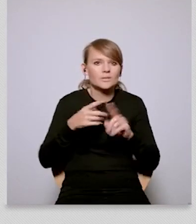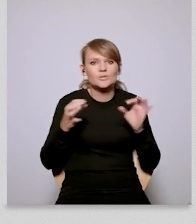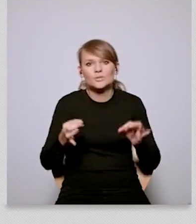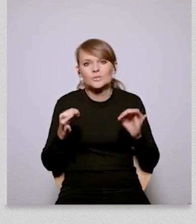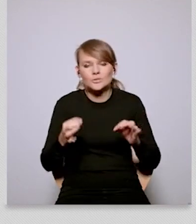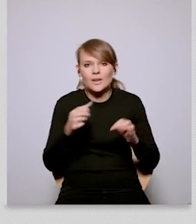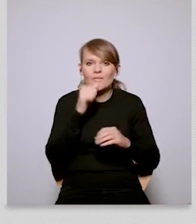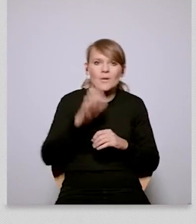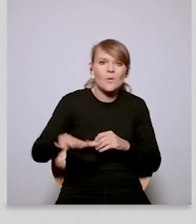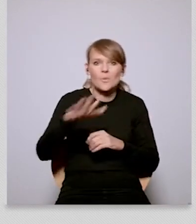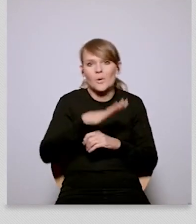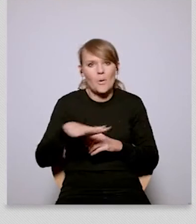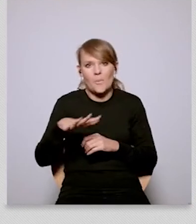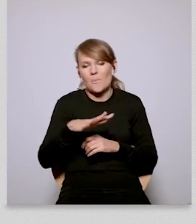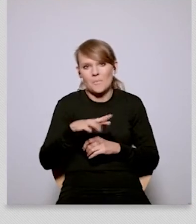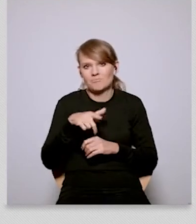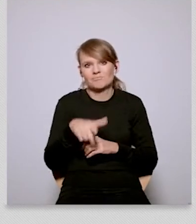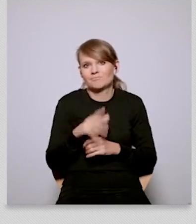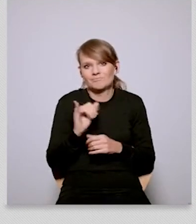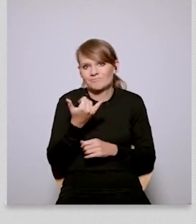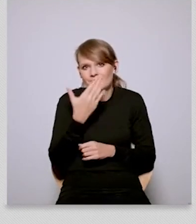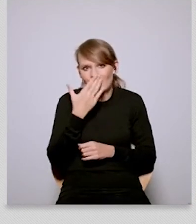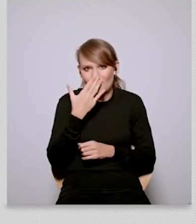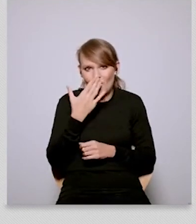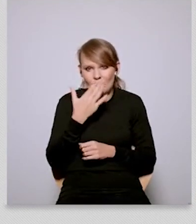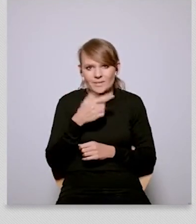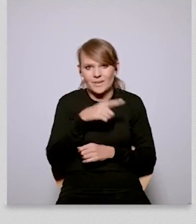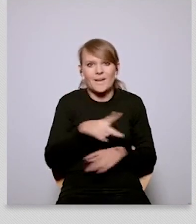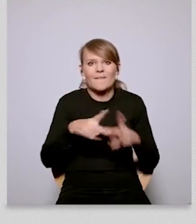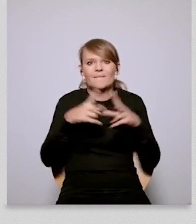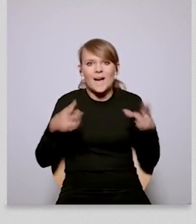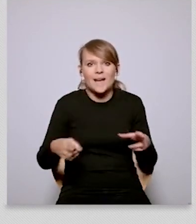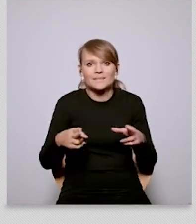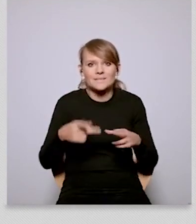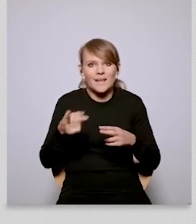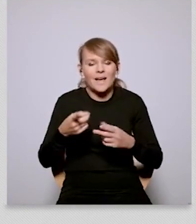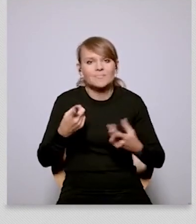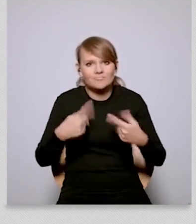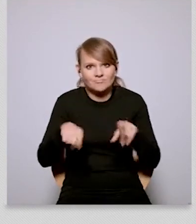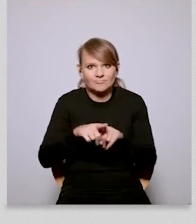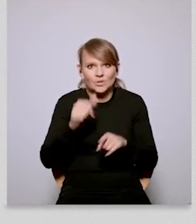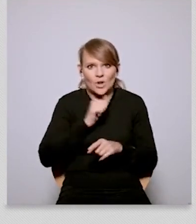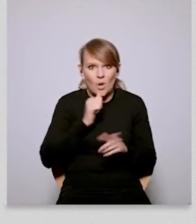w Europie w tej fazie implementacji zielonego ładu